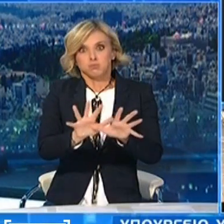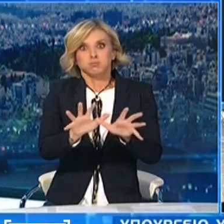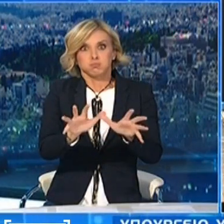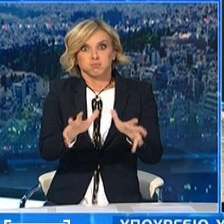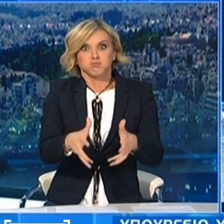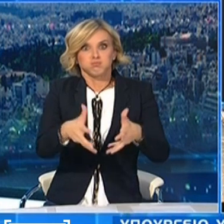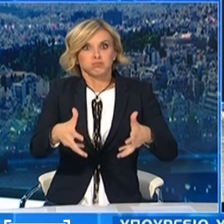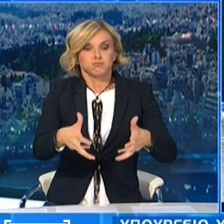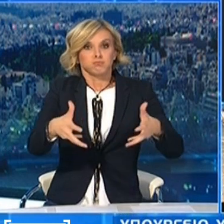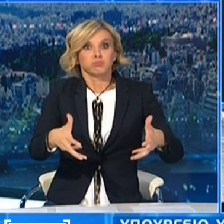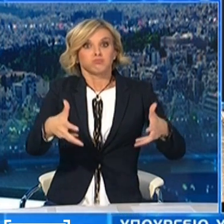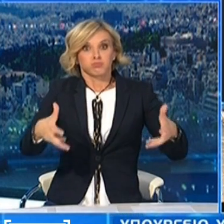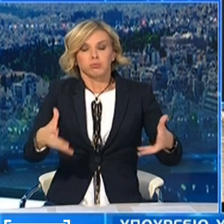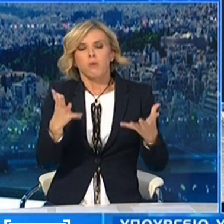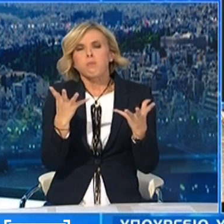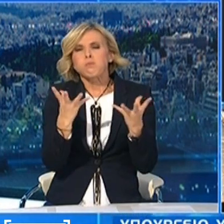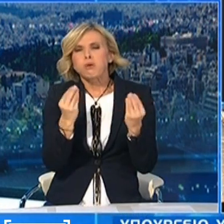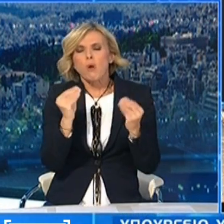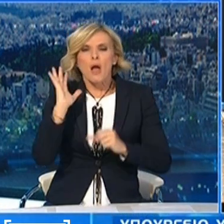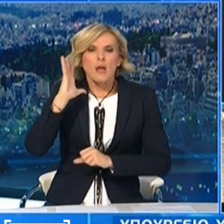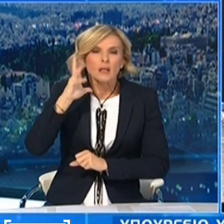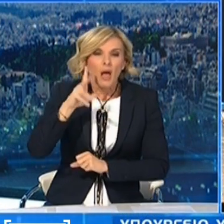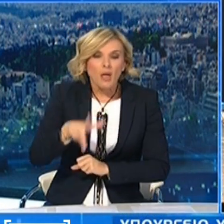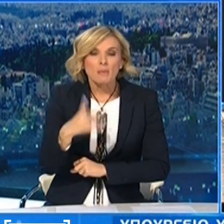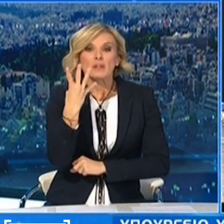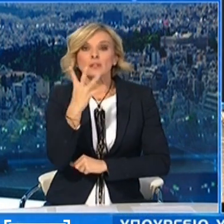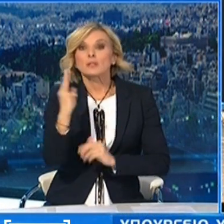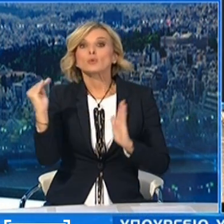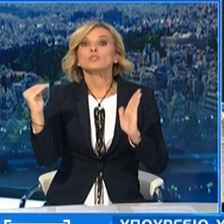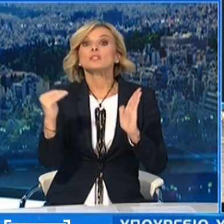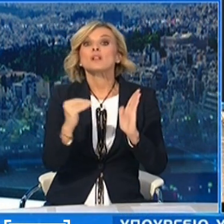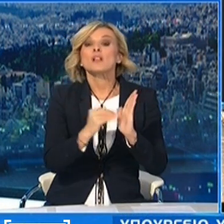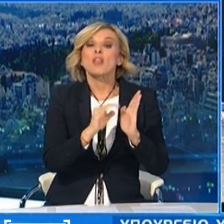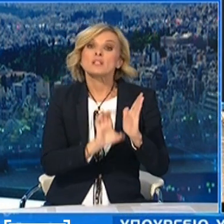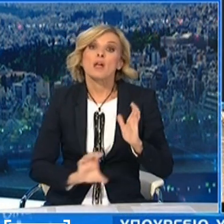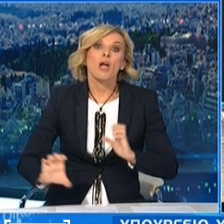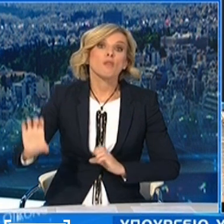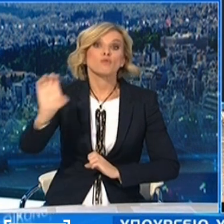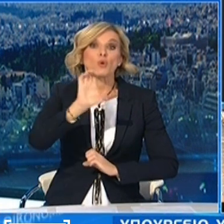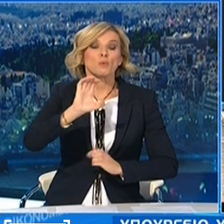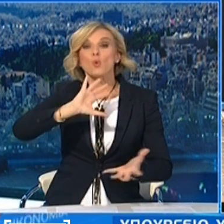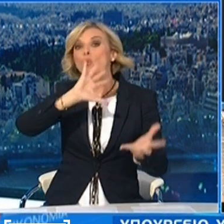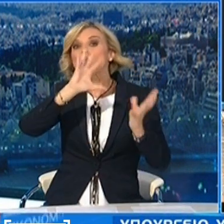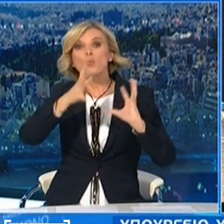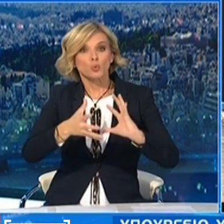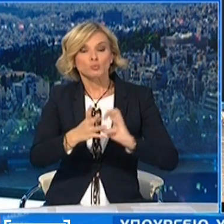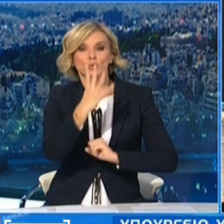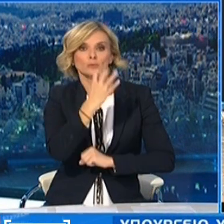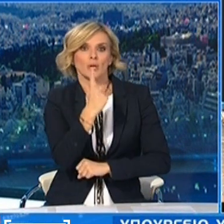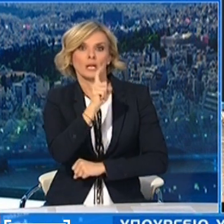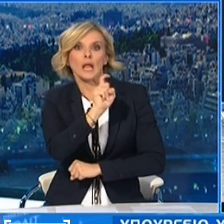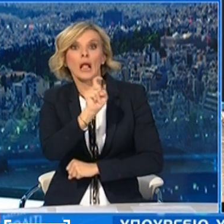εξαπλώνεται στην Ιφίλιο με τον ρυθμό των 400.000 διαγνώσεων ανά ημέρα, έχοντας φτάσει στα 41 εκατομμύρια συνολικά από την αρχή της πανδημίας.